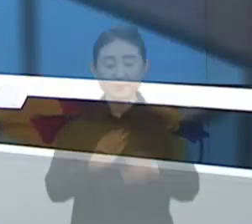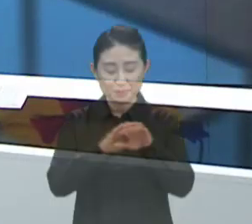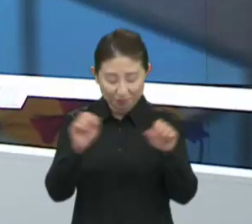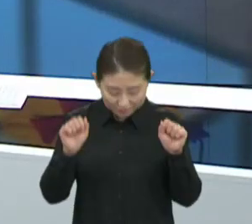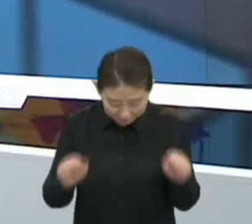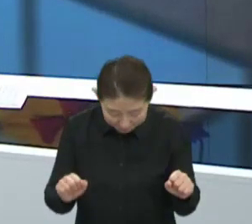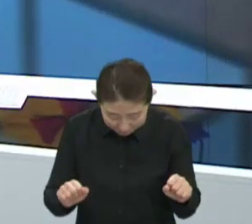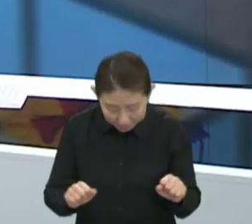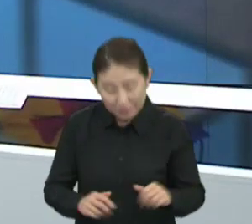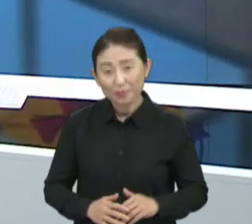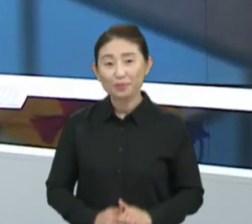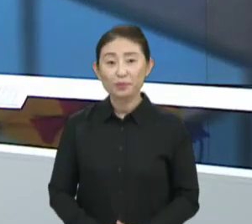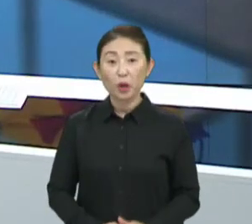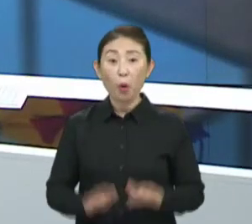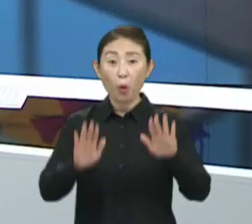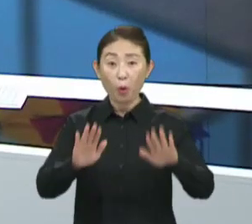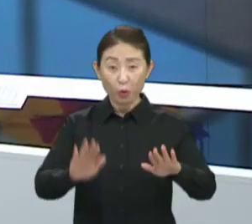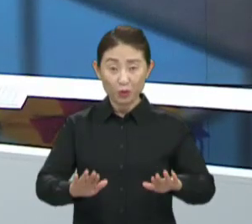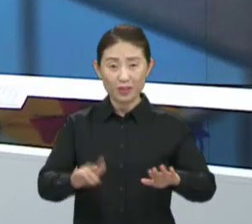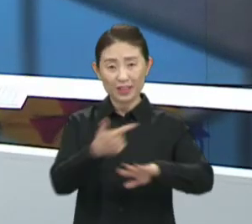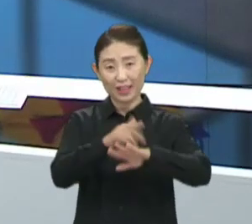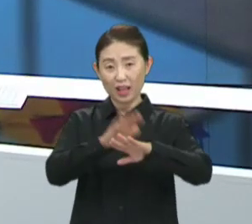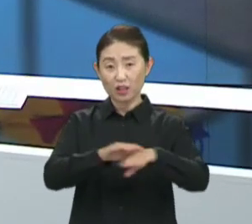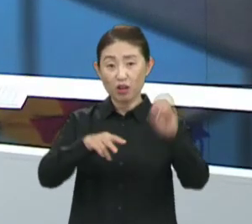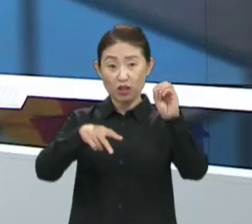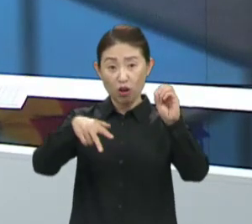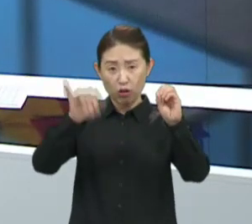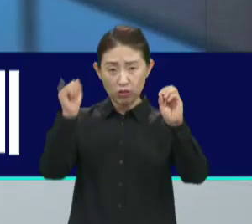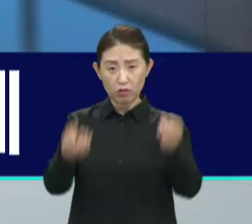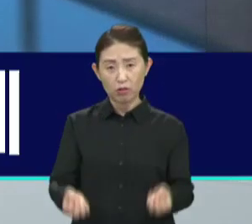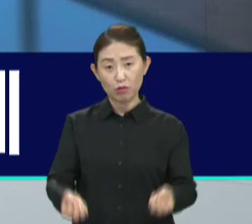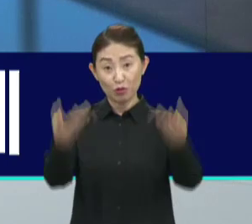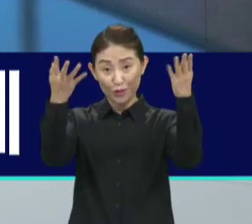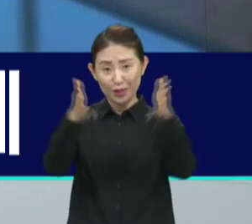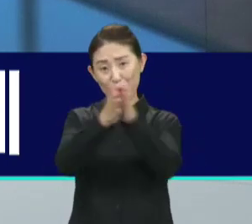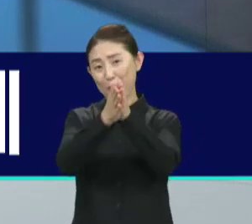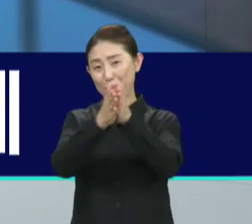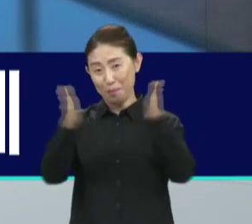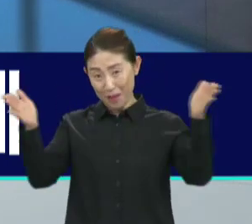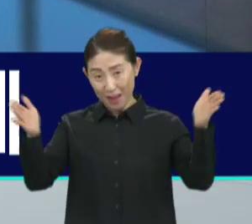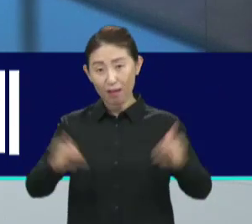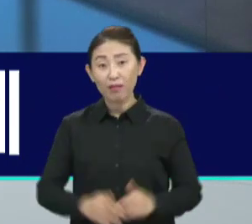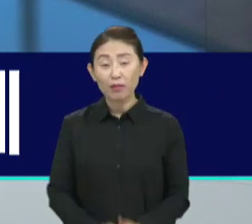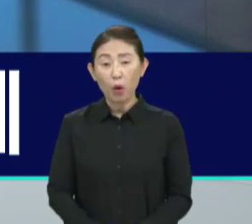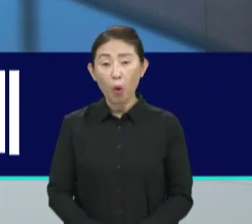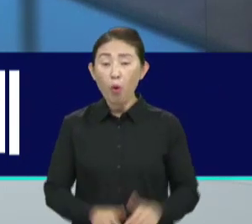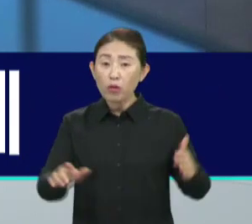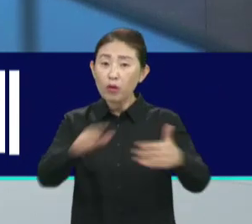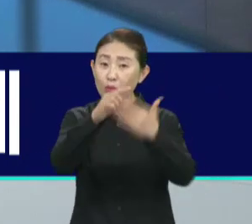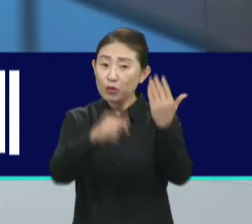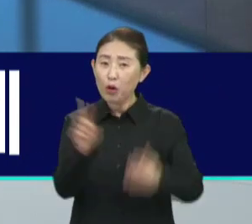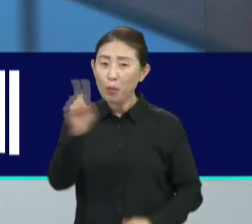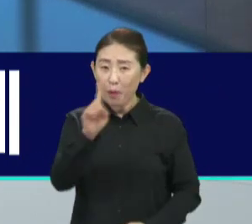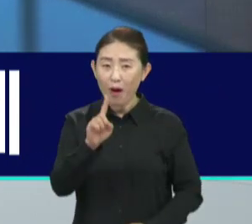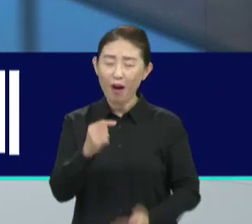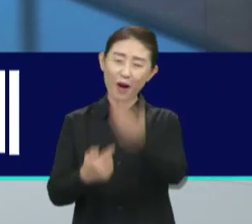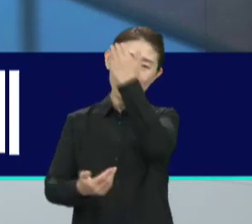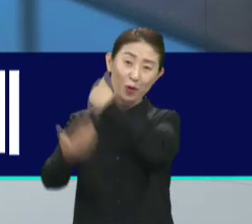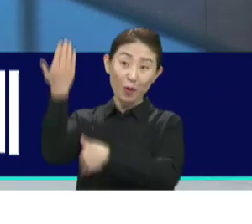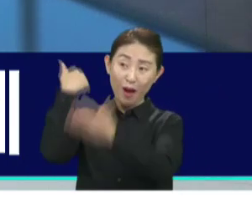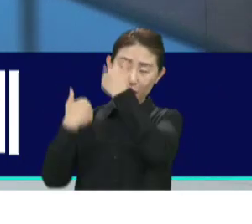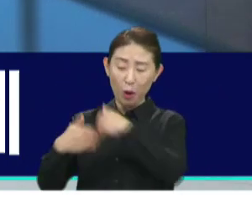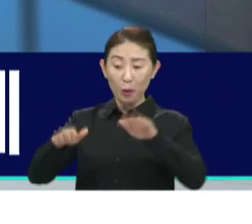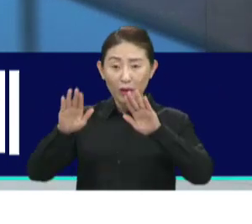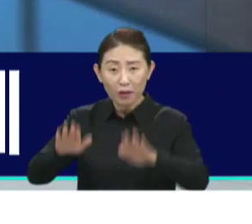여러분 안녕하십니까? 대전의 대표 축제로 거듭난 대전 영시축제가 오늘 개막했습니다. 대전시는 이번